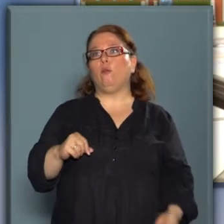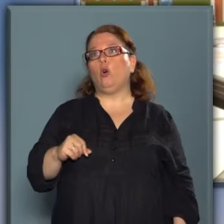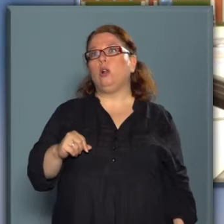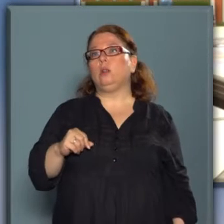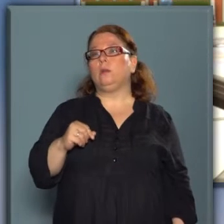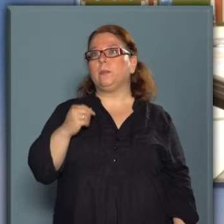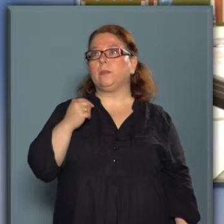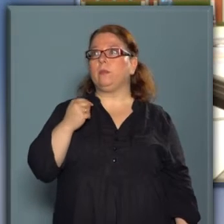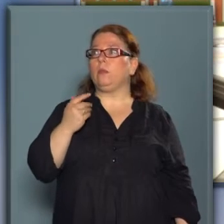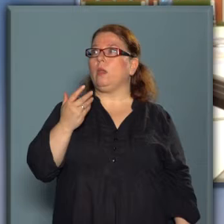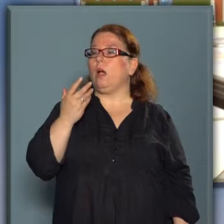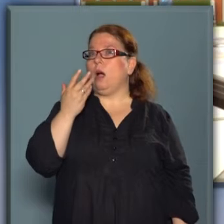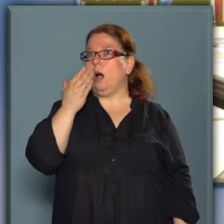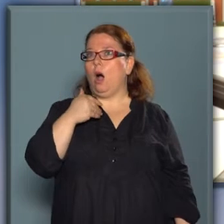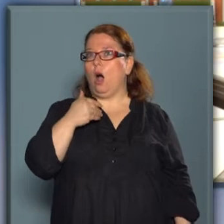volt, hogy